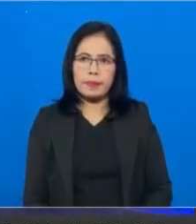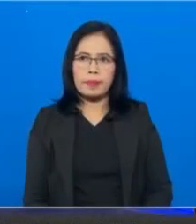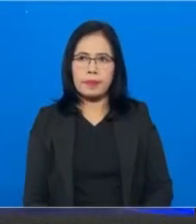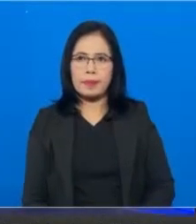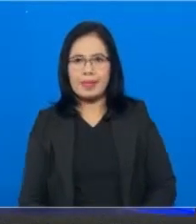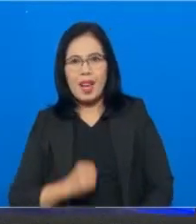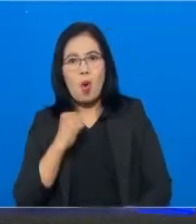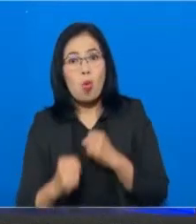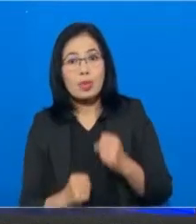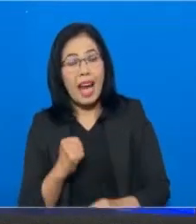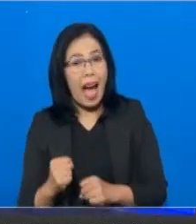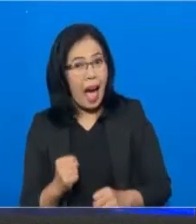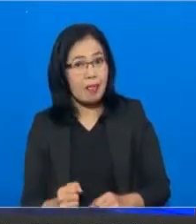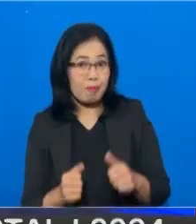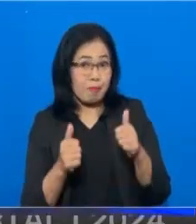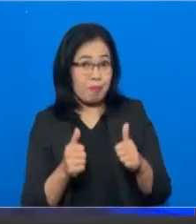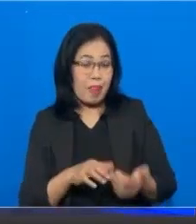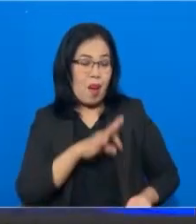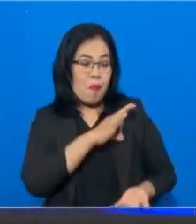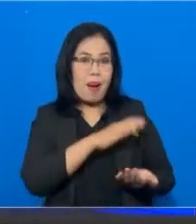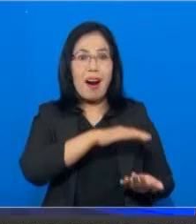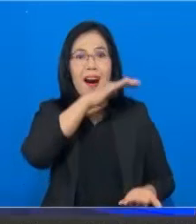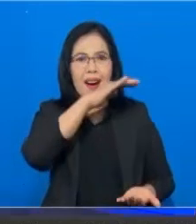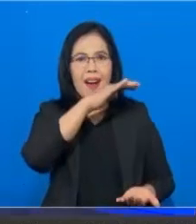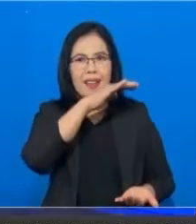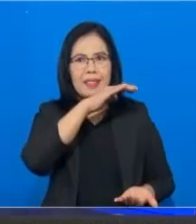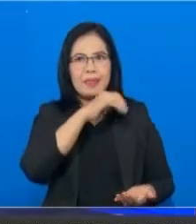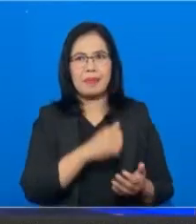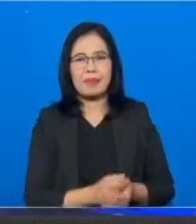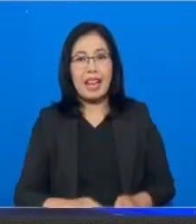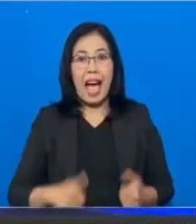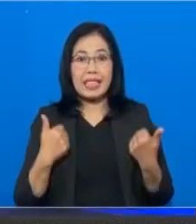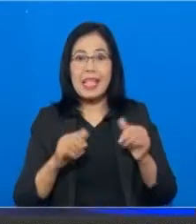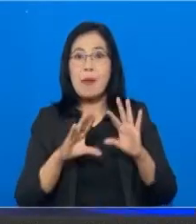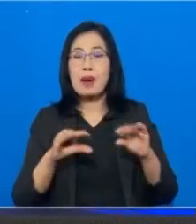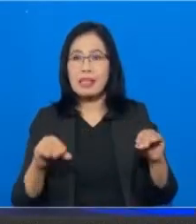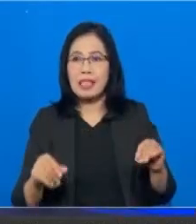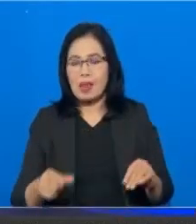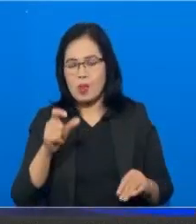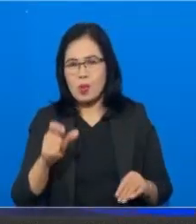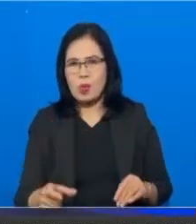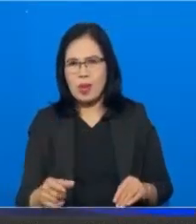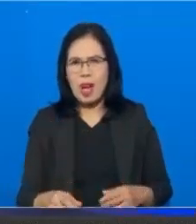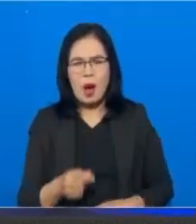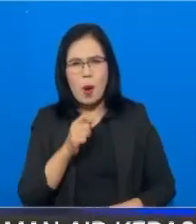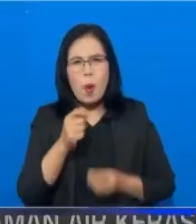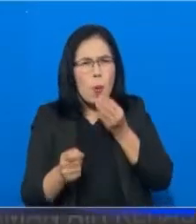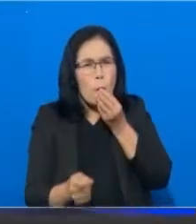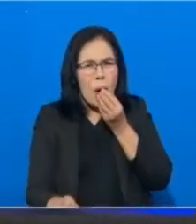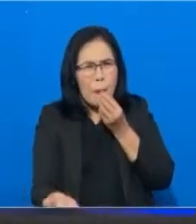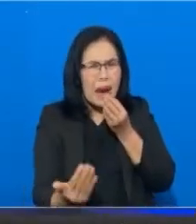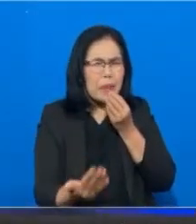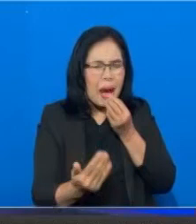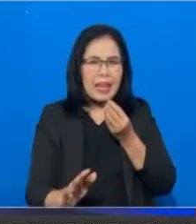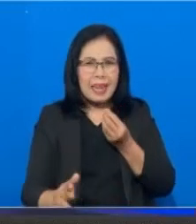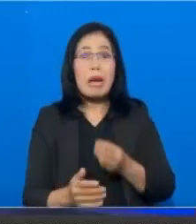Usaha tidak mengkhianati hasil. Berkat tekun menyisihkan sebagian uang dari hasil bekerja, juru parkir dan pedagang sayur keliling di Jawa Timur bisa menunaikan ibadah